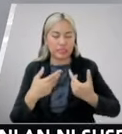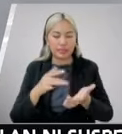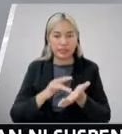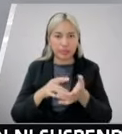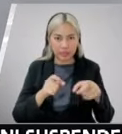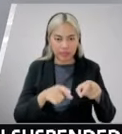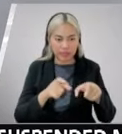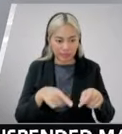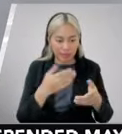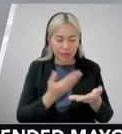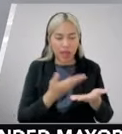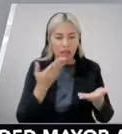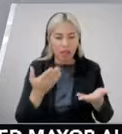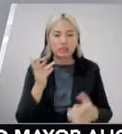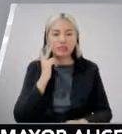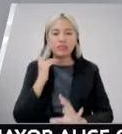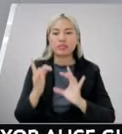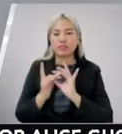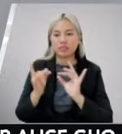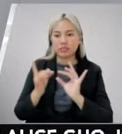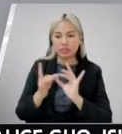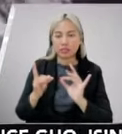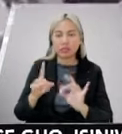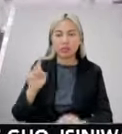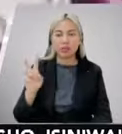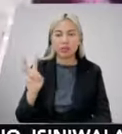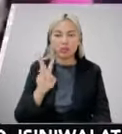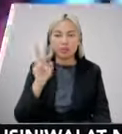GMA Regional TV 1 Western Visayas.